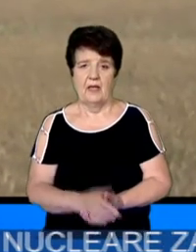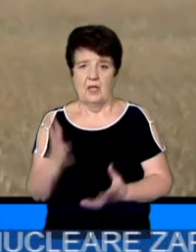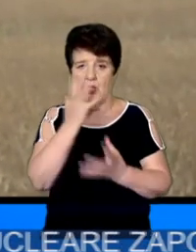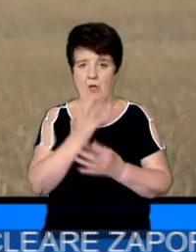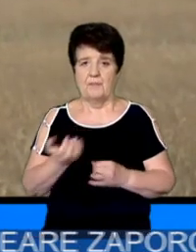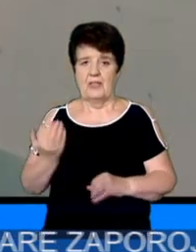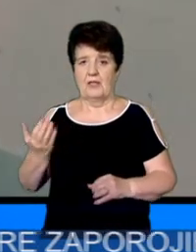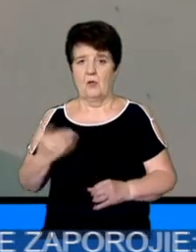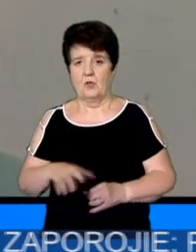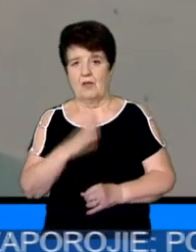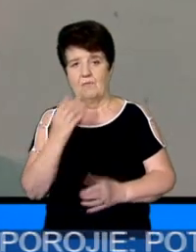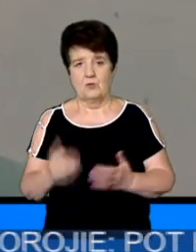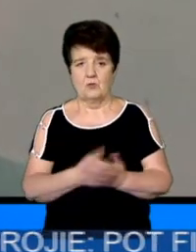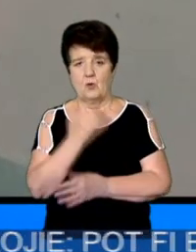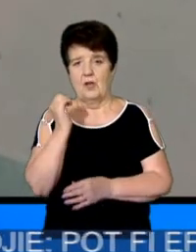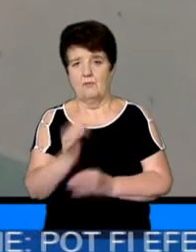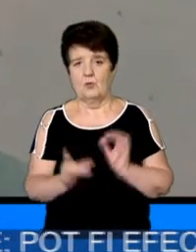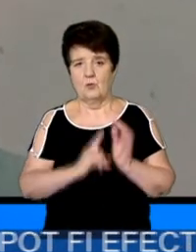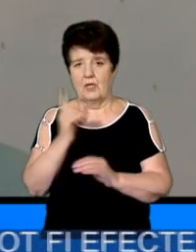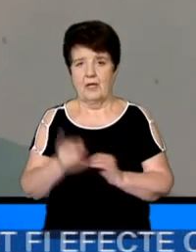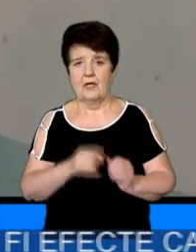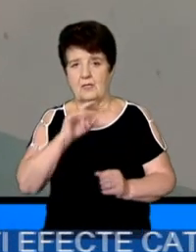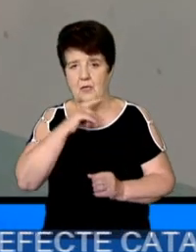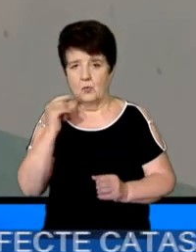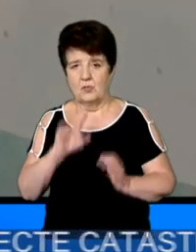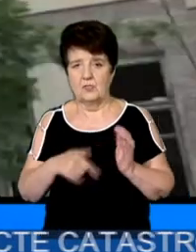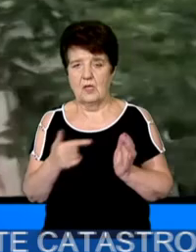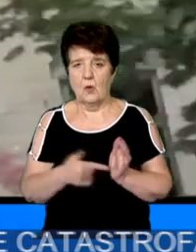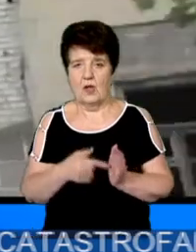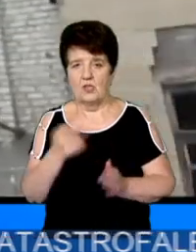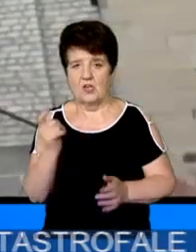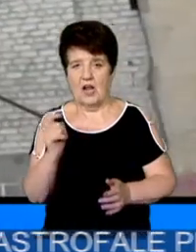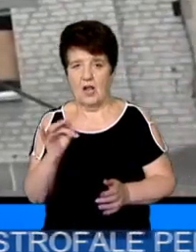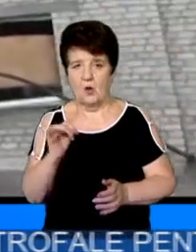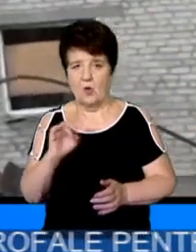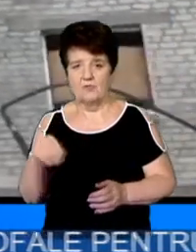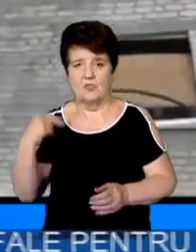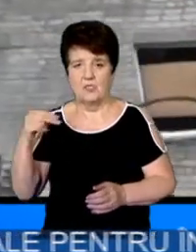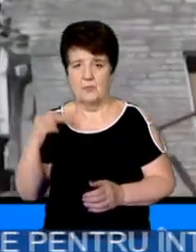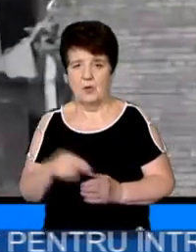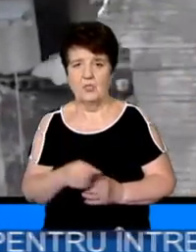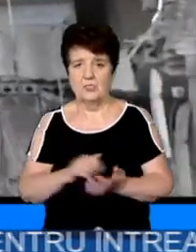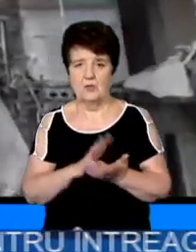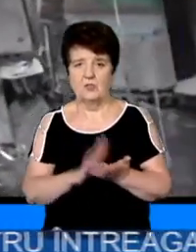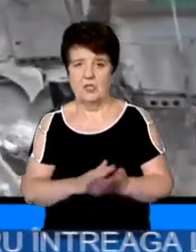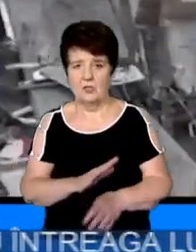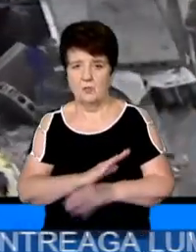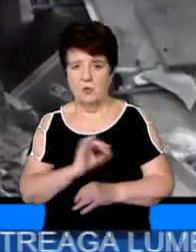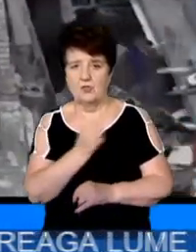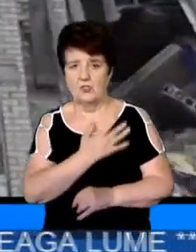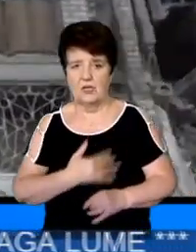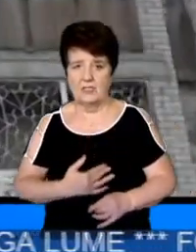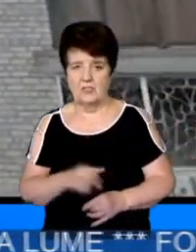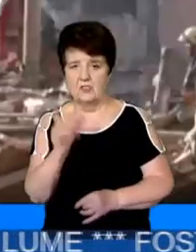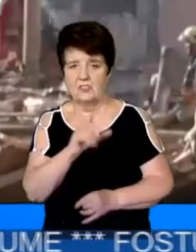Noaptea trecută au avut loc noi lovituri cu rachete rusești asupra orașului Harkov și regiunea Zaporojie. S-au înregistrat morți și răniți,